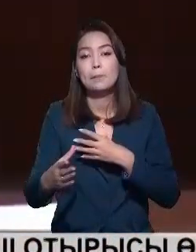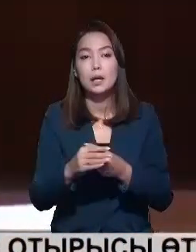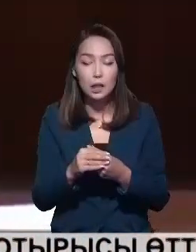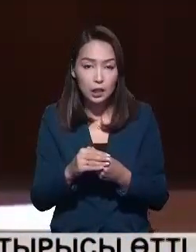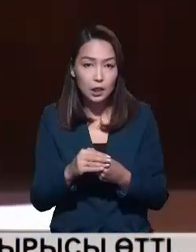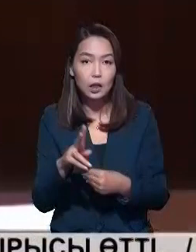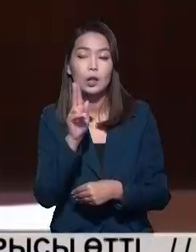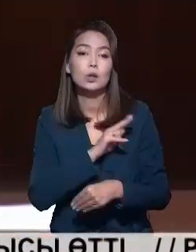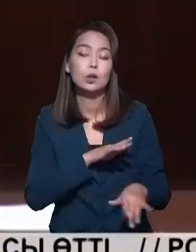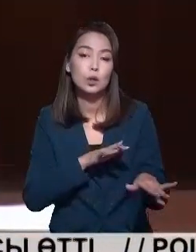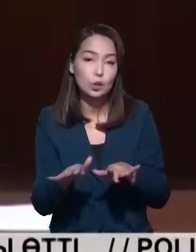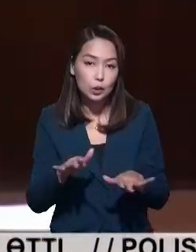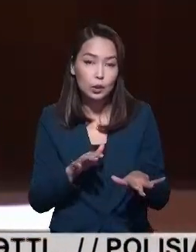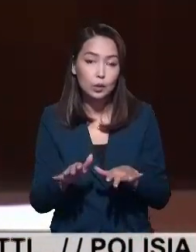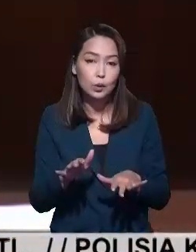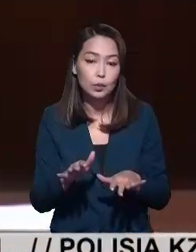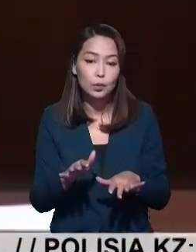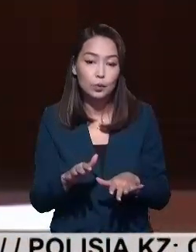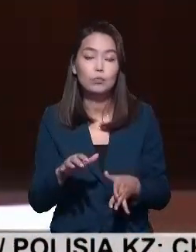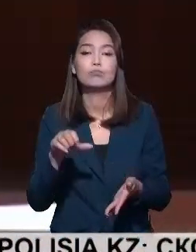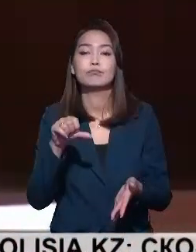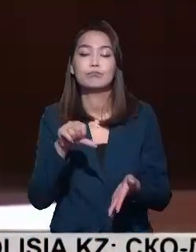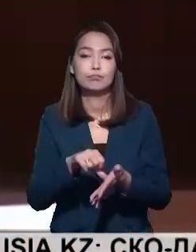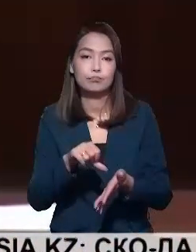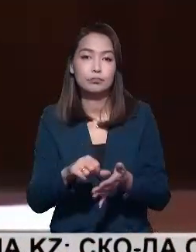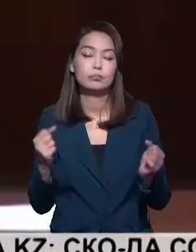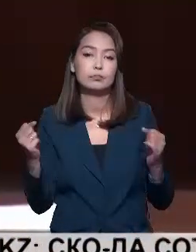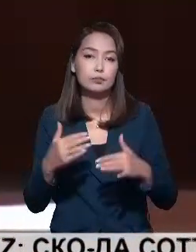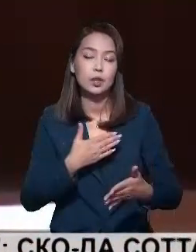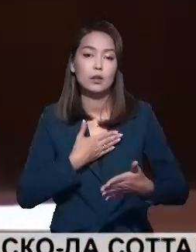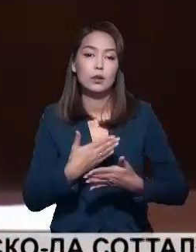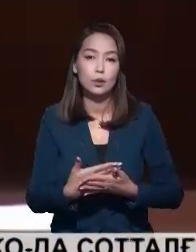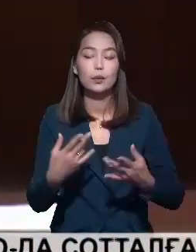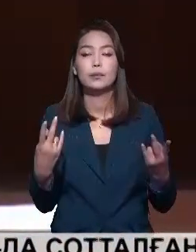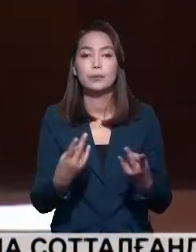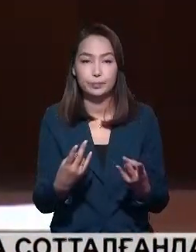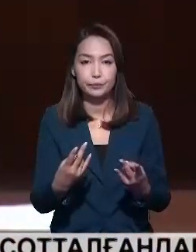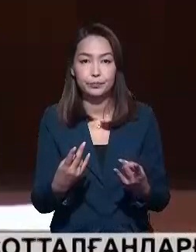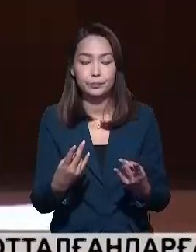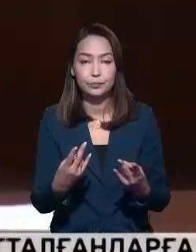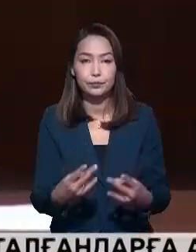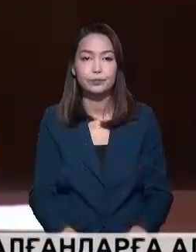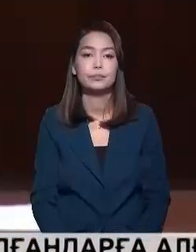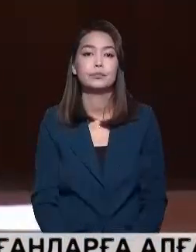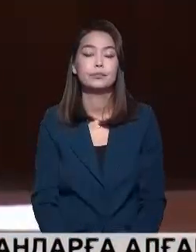іске асыруға бар күш-жігерімізді әріптестер жұмсауымыз қажет.